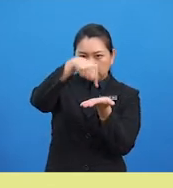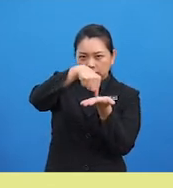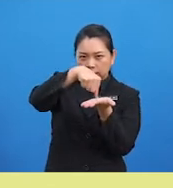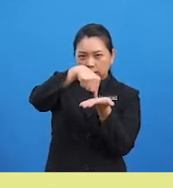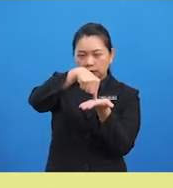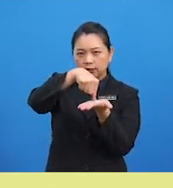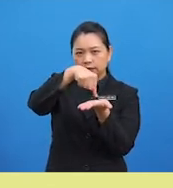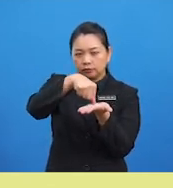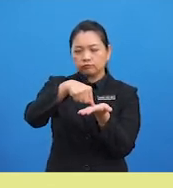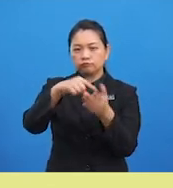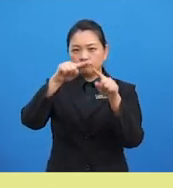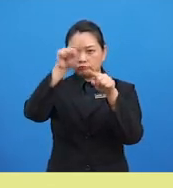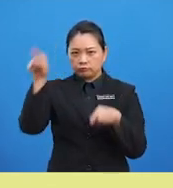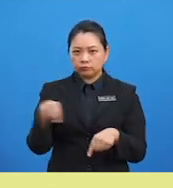besar.